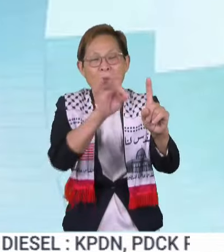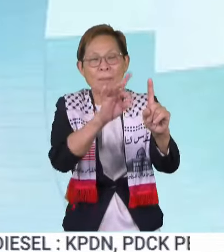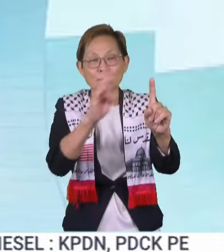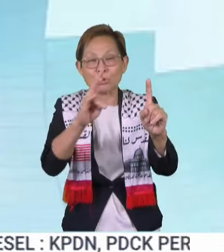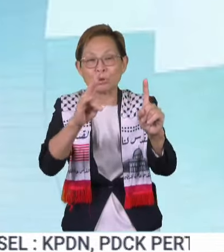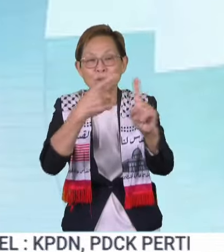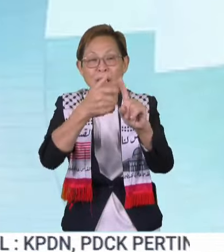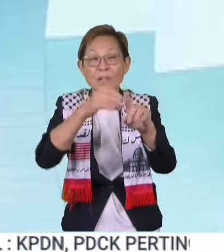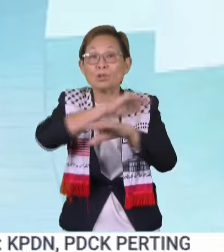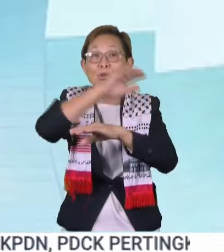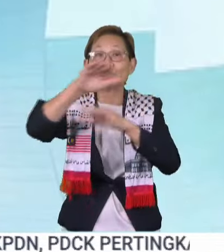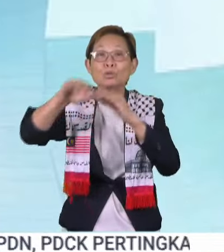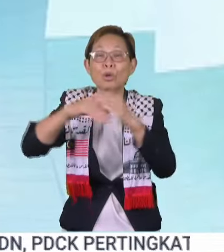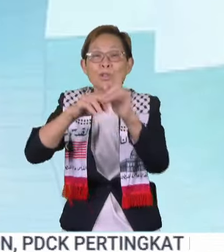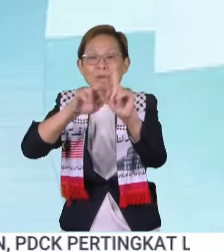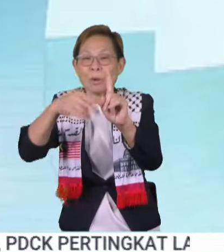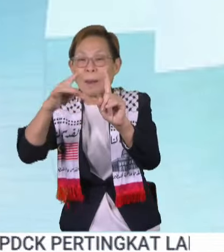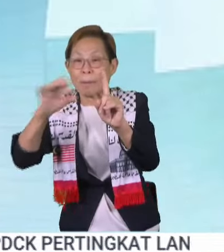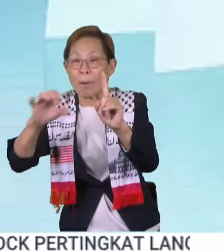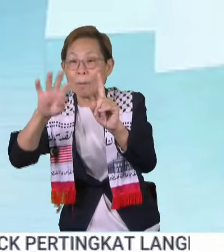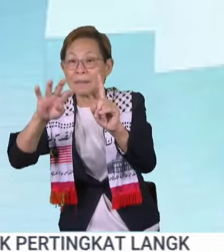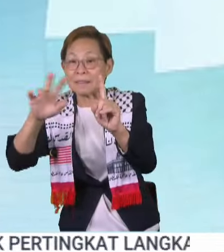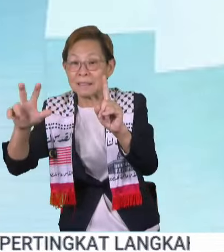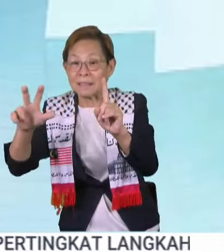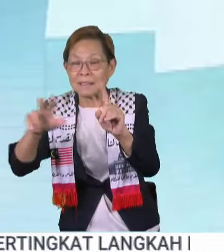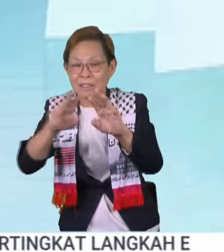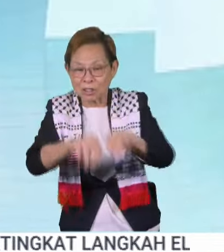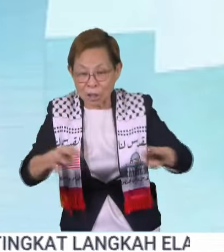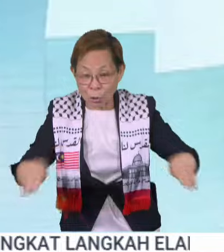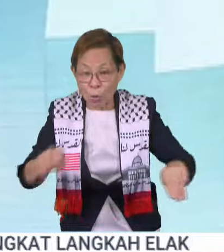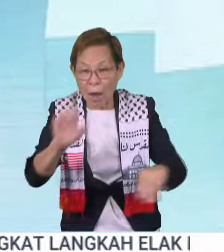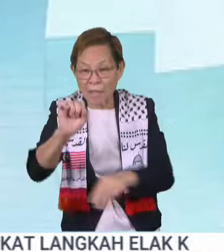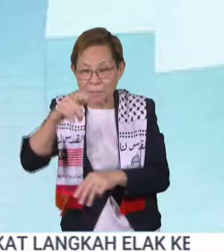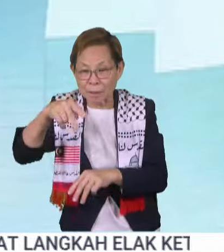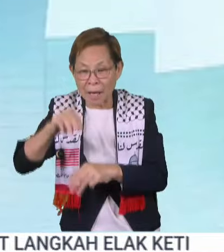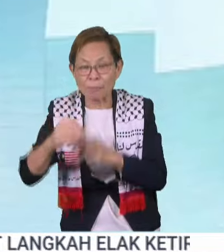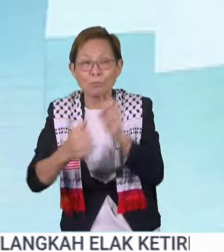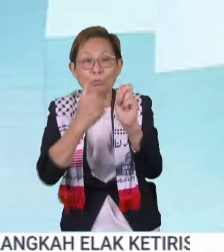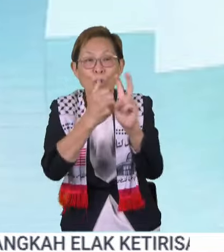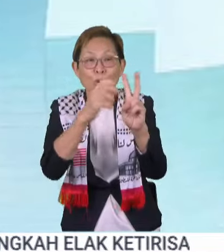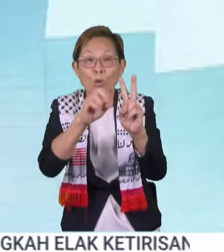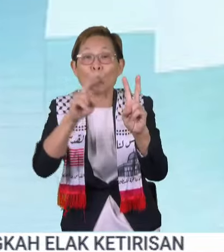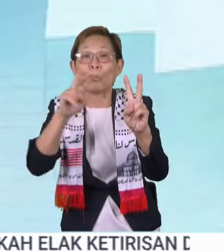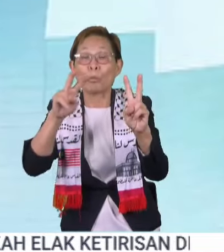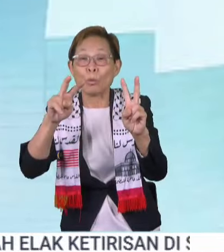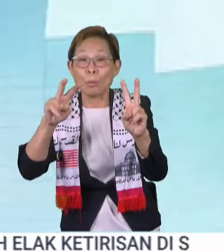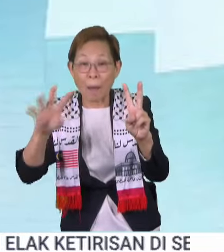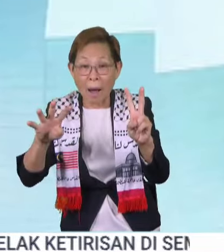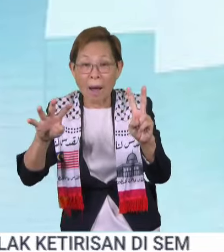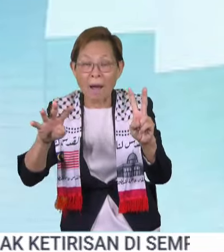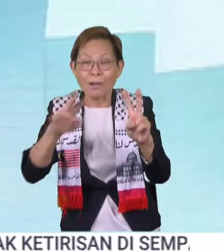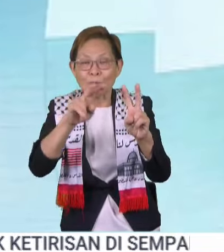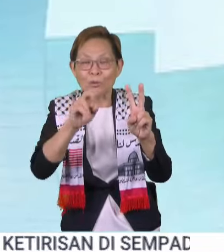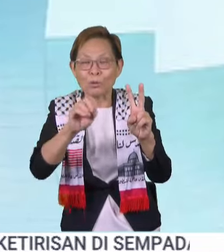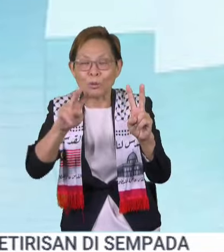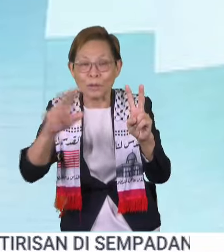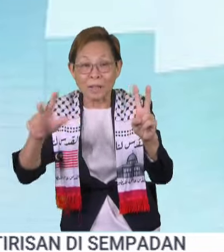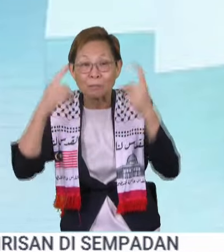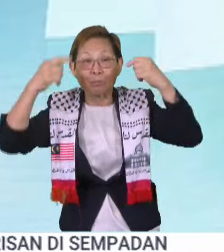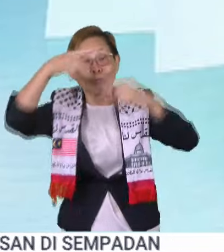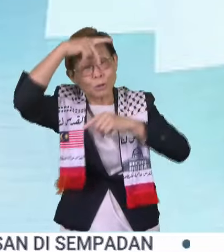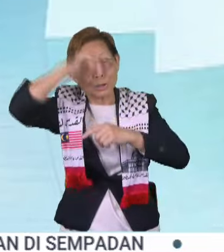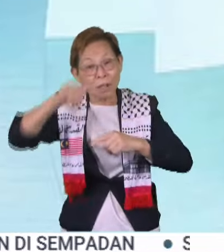187 daripada keseluruhan 1,843 calon SPM 2023 di Putrajaya peroleh keputusan cemerlang A, A tambah,